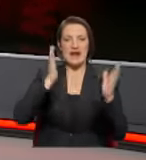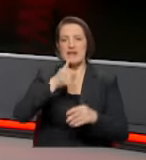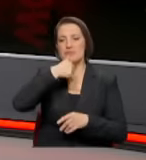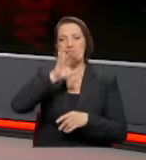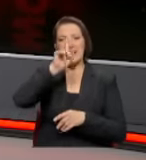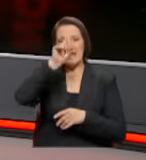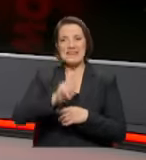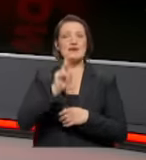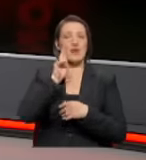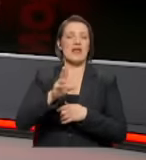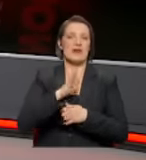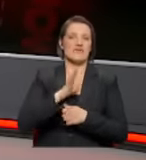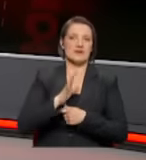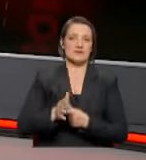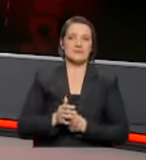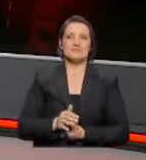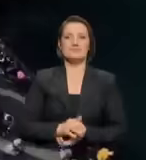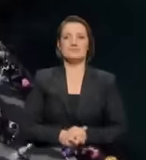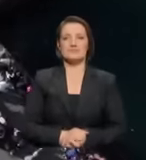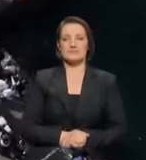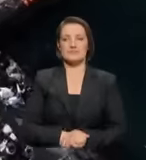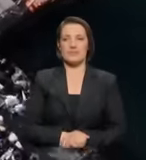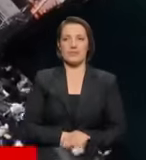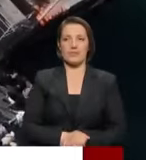denizi ilk kez görenler de oldu.